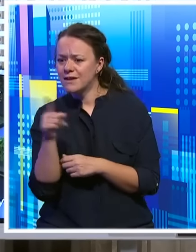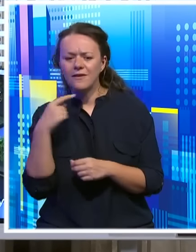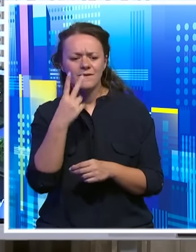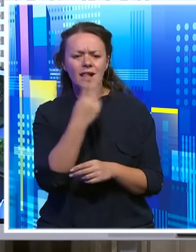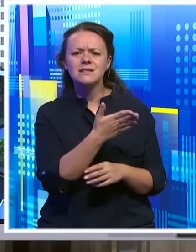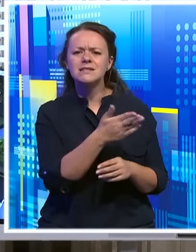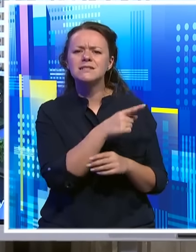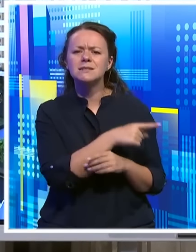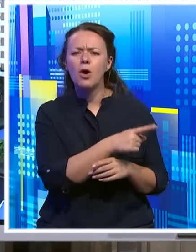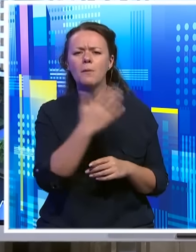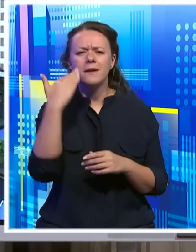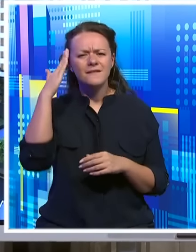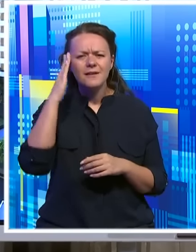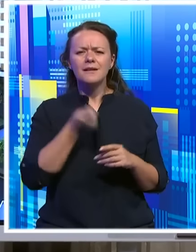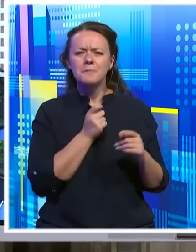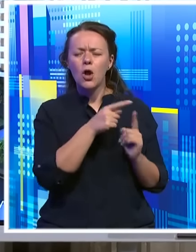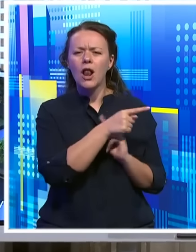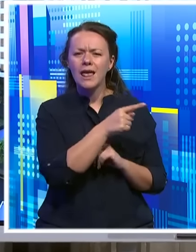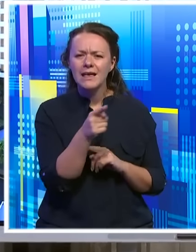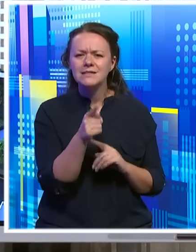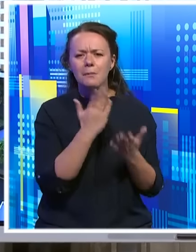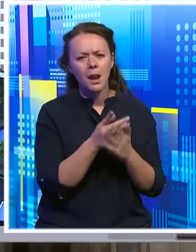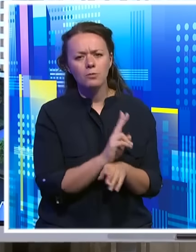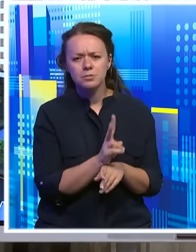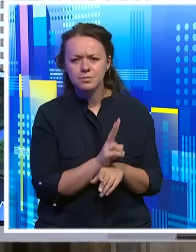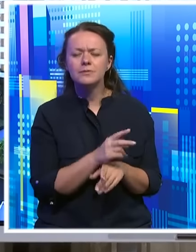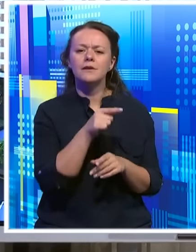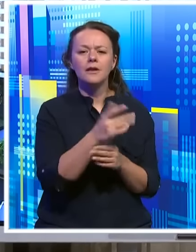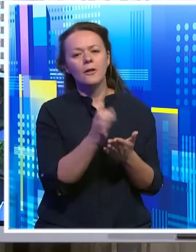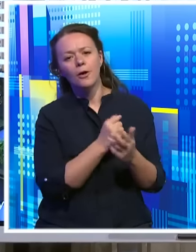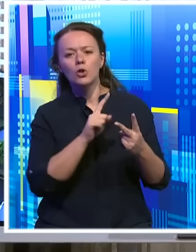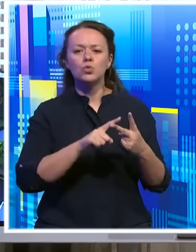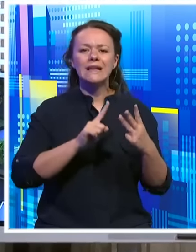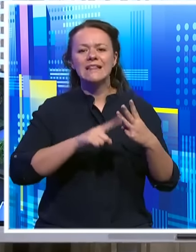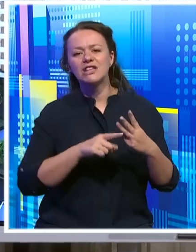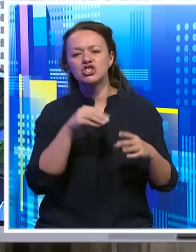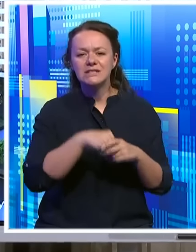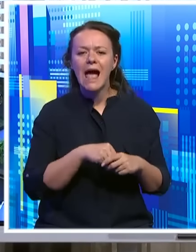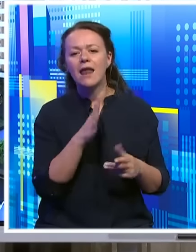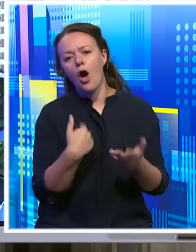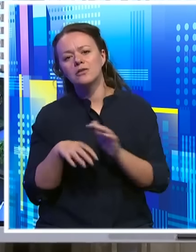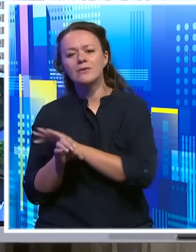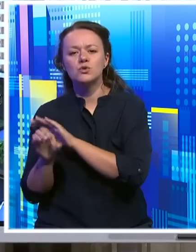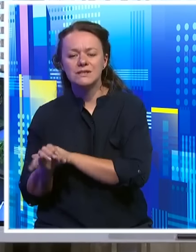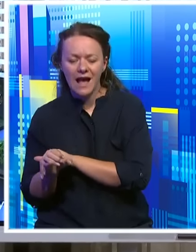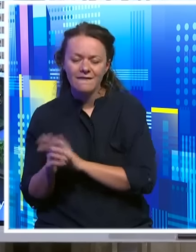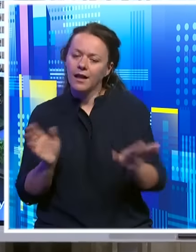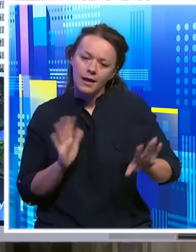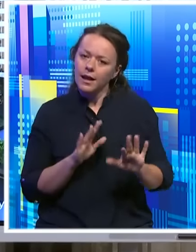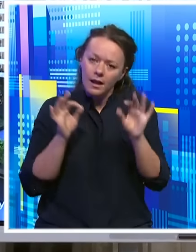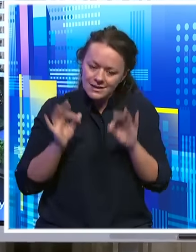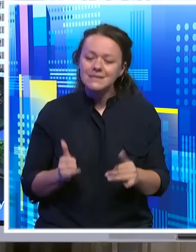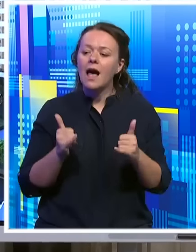mnogi iskoristili da dobiju drugi i treći stan, pa su zatim izdavali te stanove i tako dalje. Dakle, ići ćemo zaista na one kojima